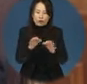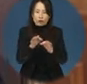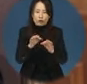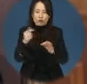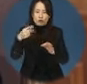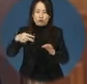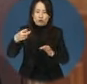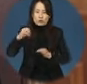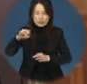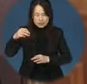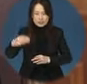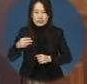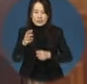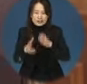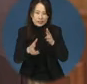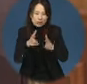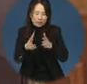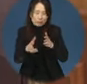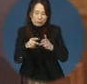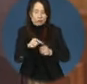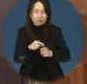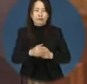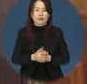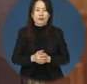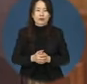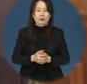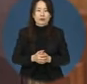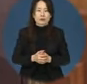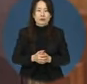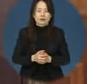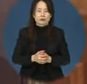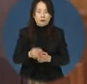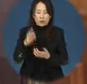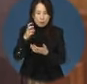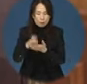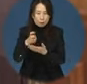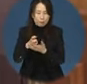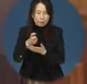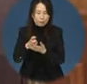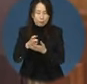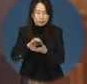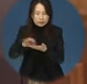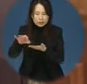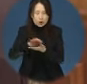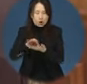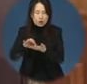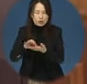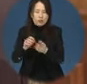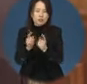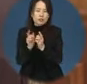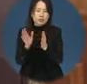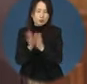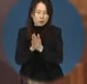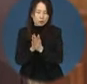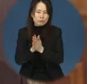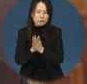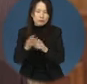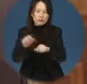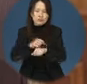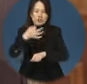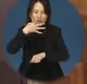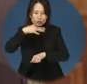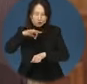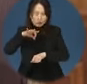여러가지 성장동력을 만든다면 또 한편으로 제도적으로 재정적 은 직접적인 이와 같이 특례 와 특혜를